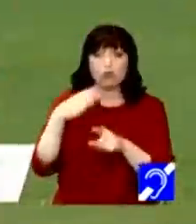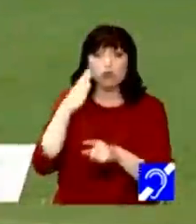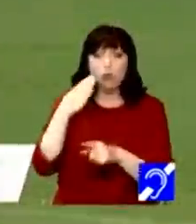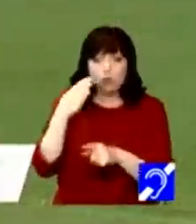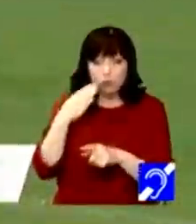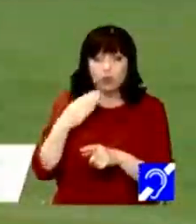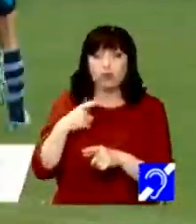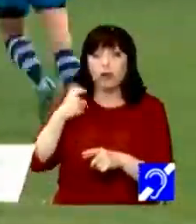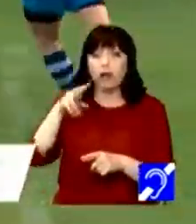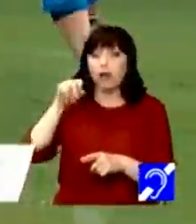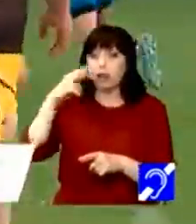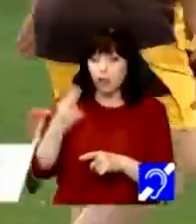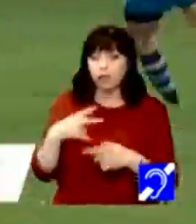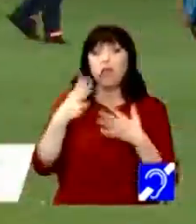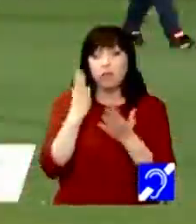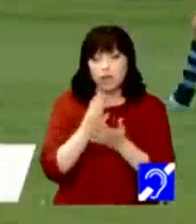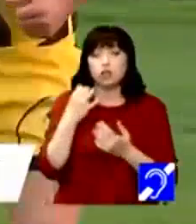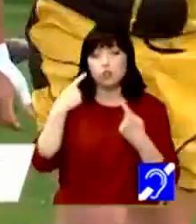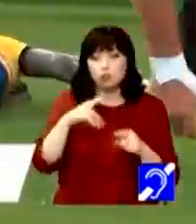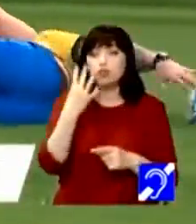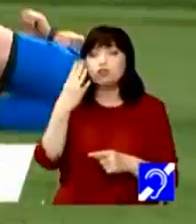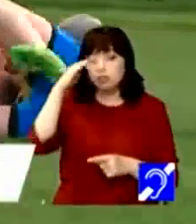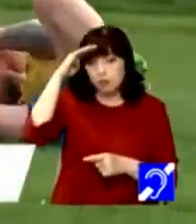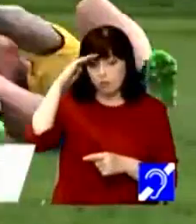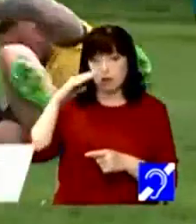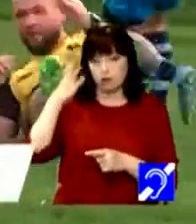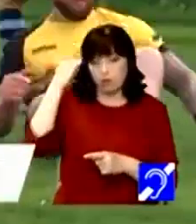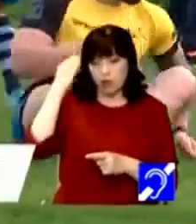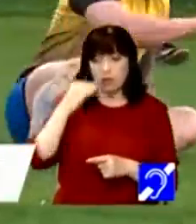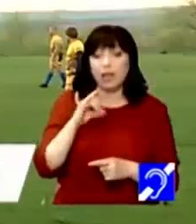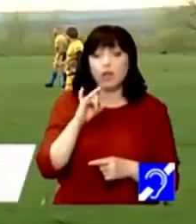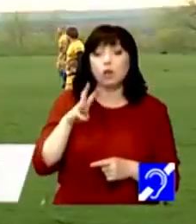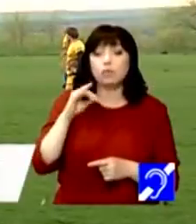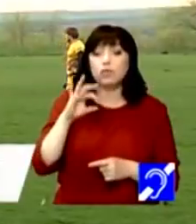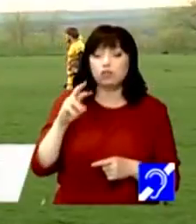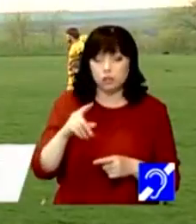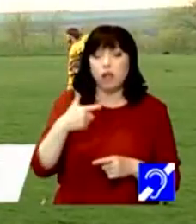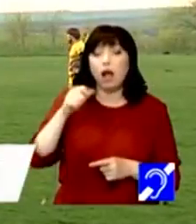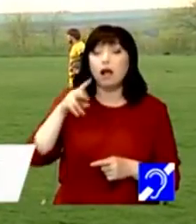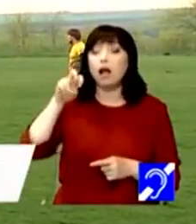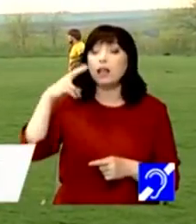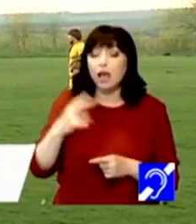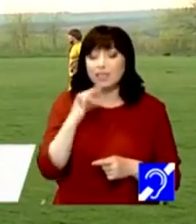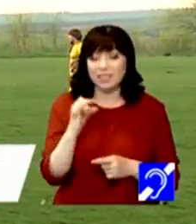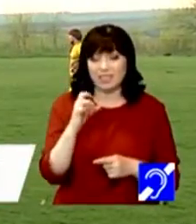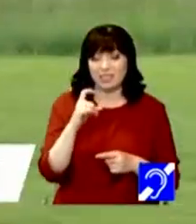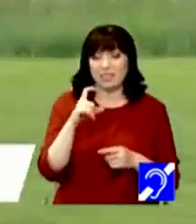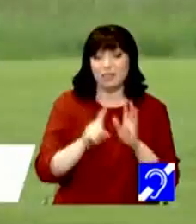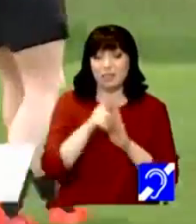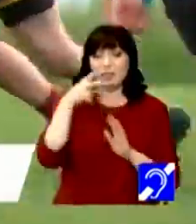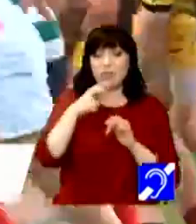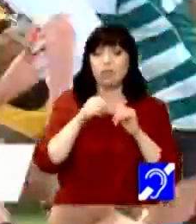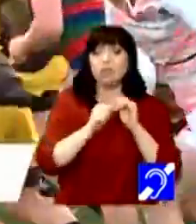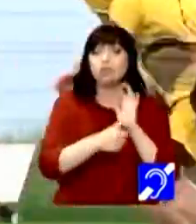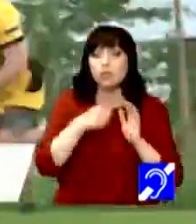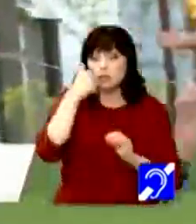României, CSM Galați, se află alți 4 jucători basarabeni. Igor Mișin evoluează la echipa gălățeană din 2016. În